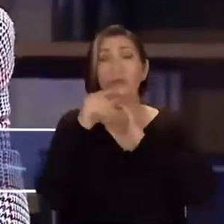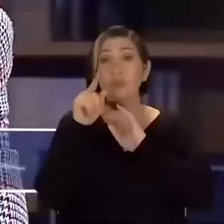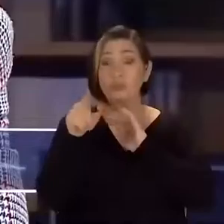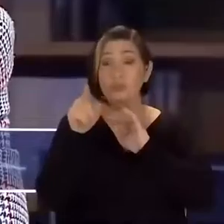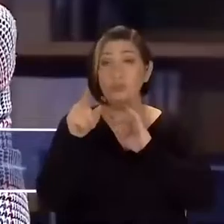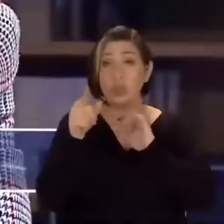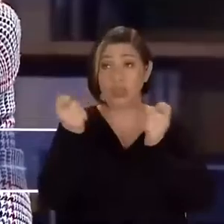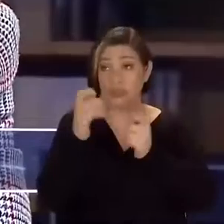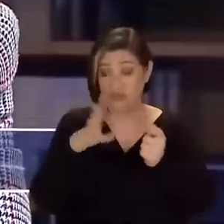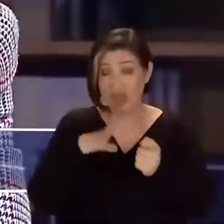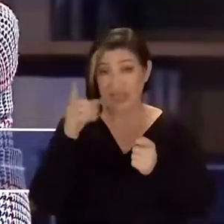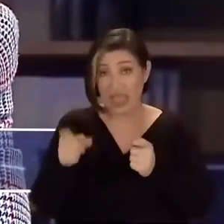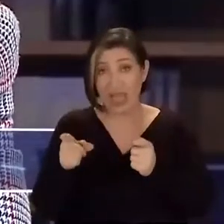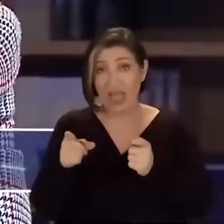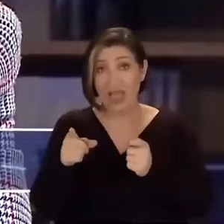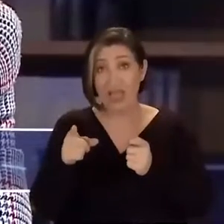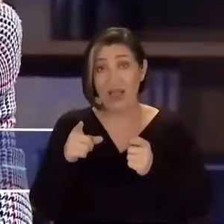bunlarla işin varsa